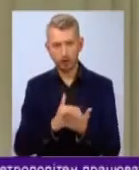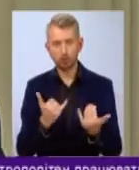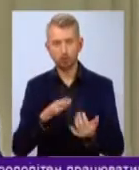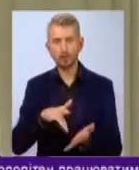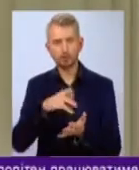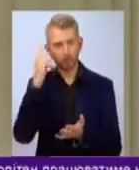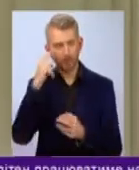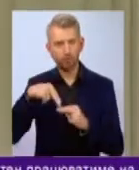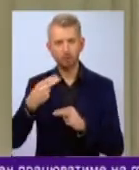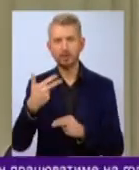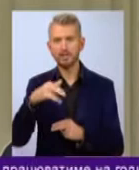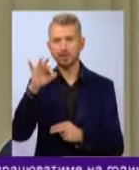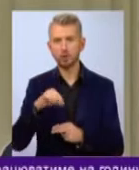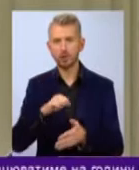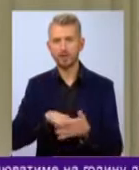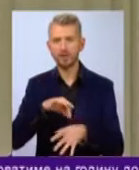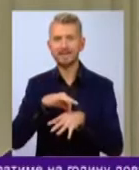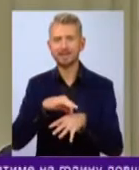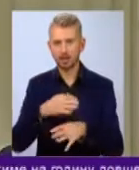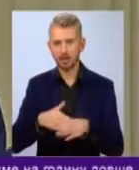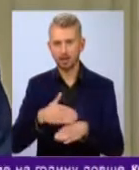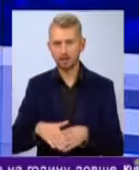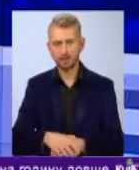Київ компенсує 30% від тіла кредиту.